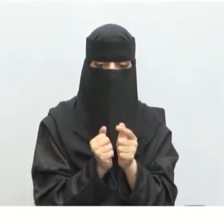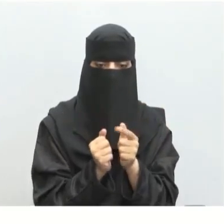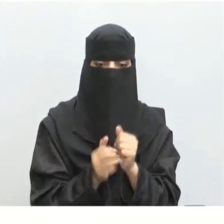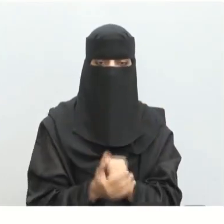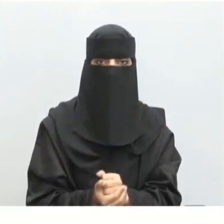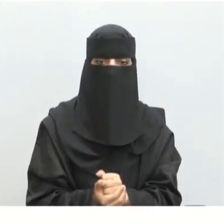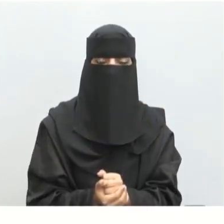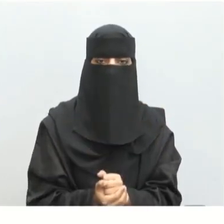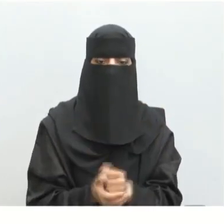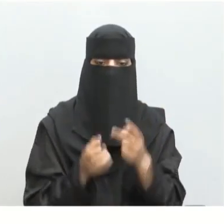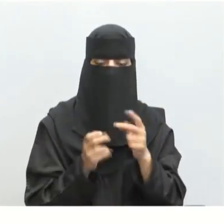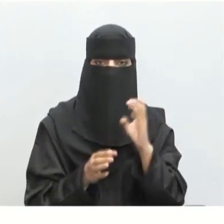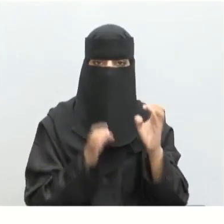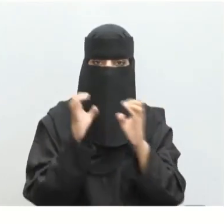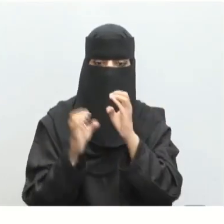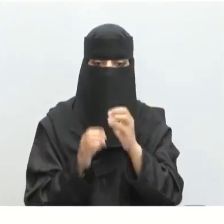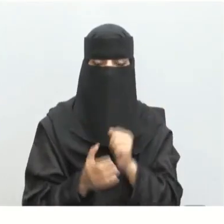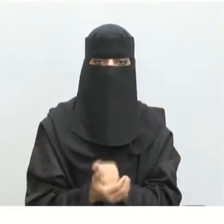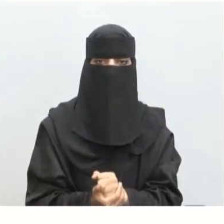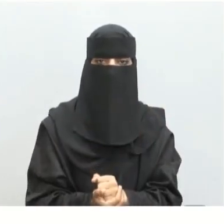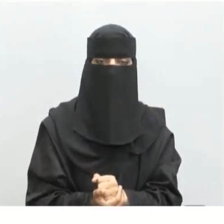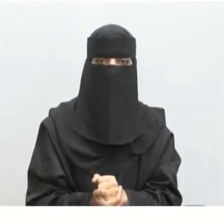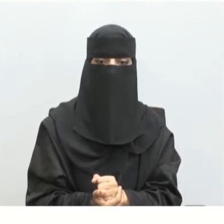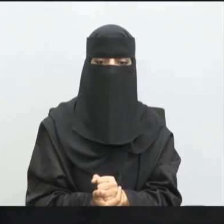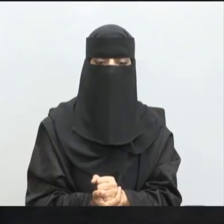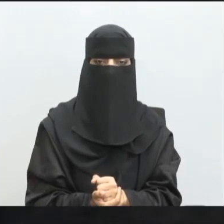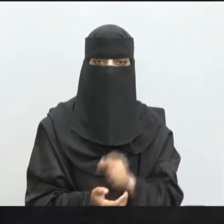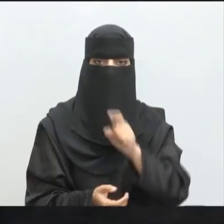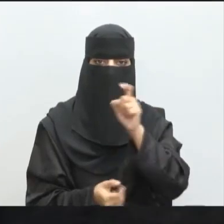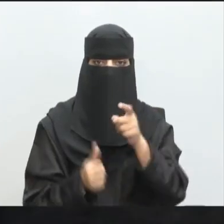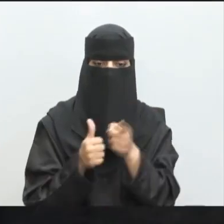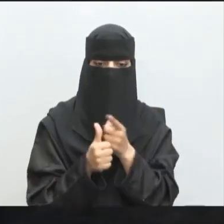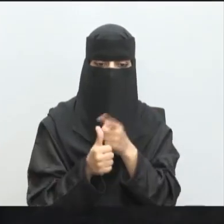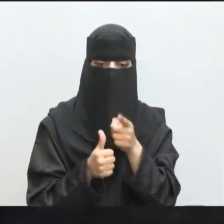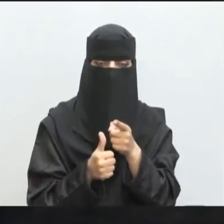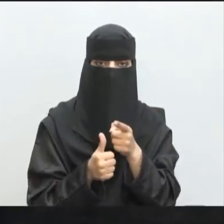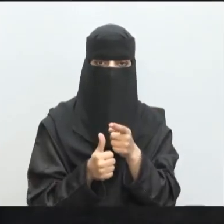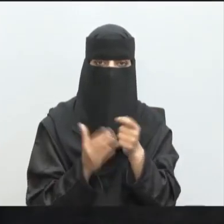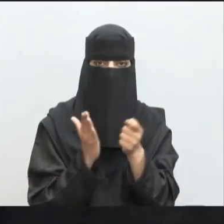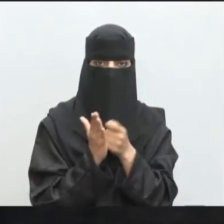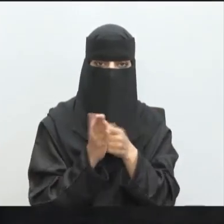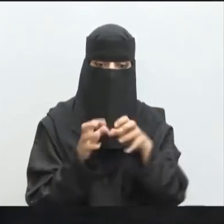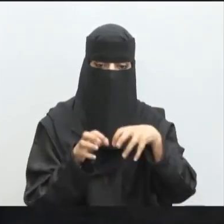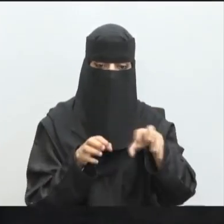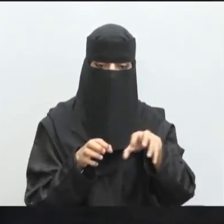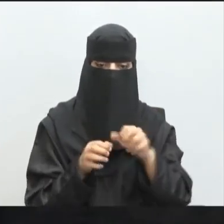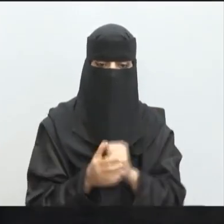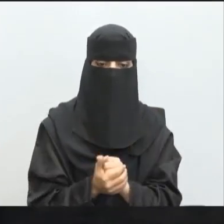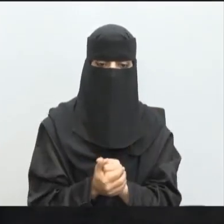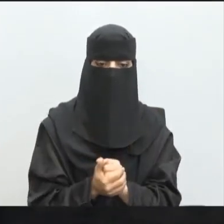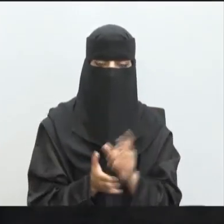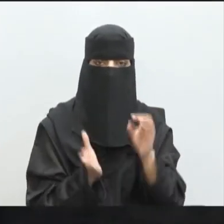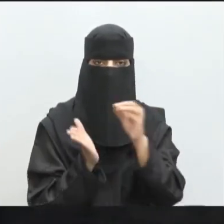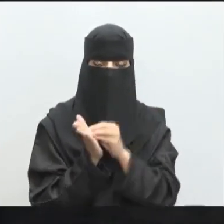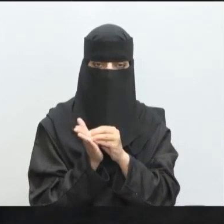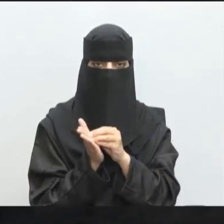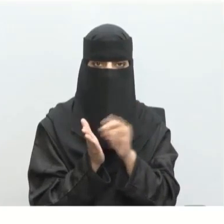الطبوغرافيه ونجيب على الاسئله السؤال الاول في تقويم الوحده يضع